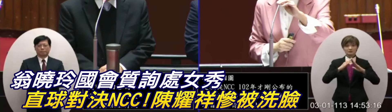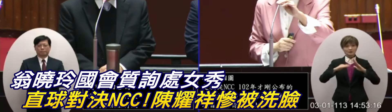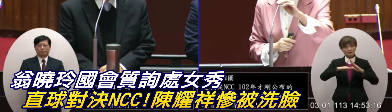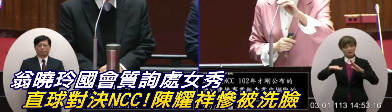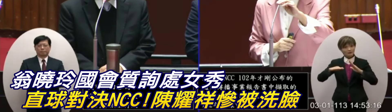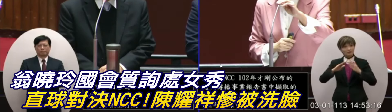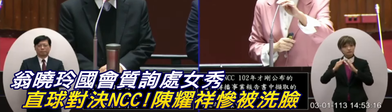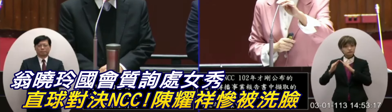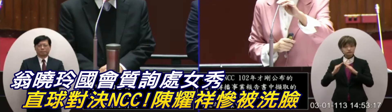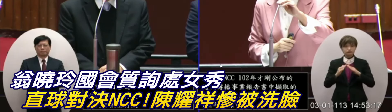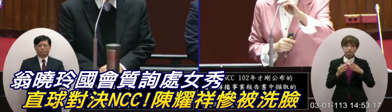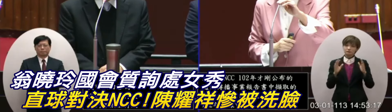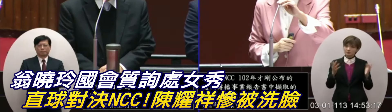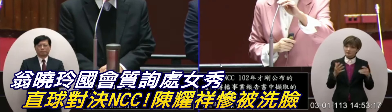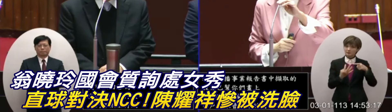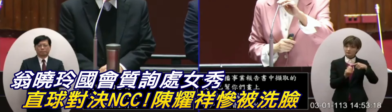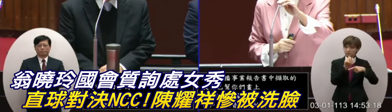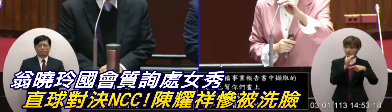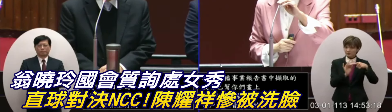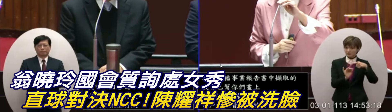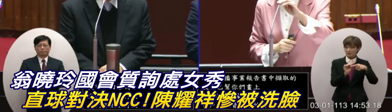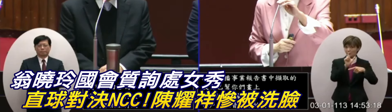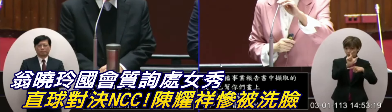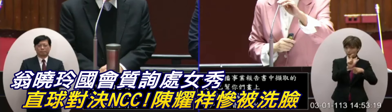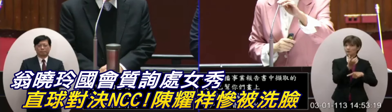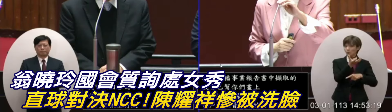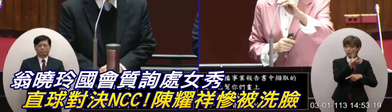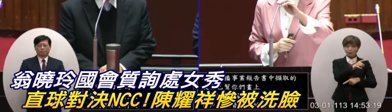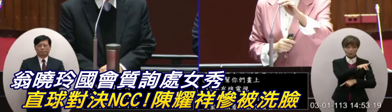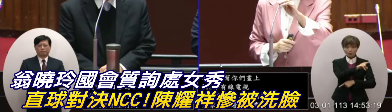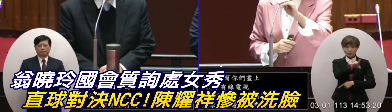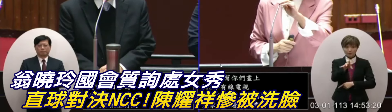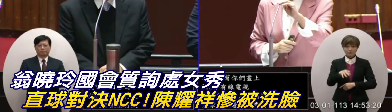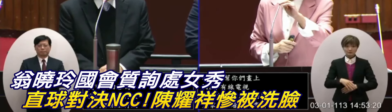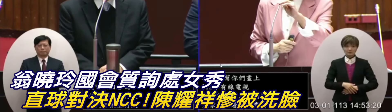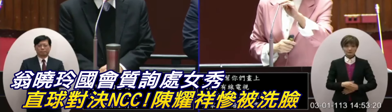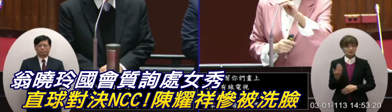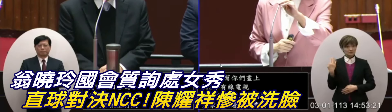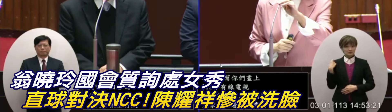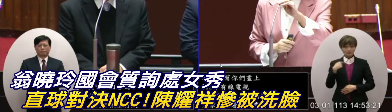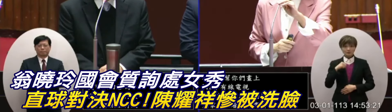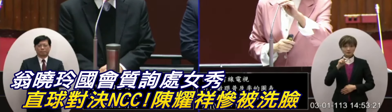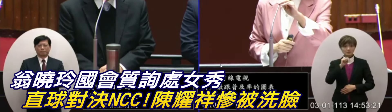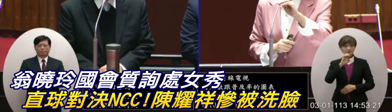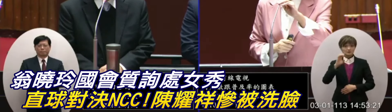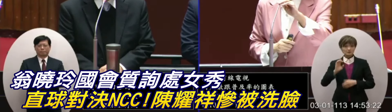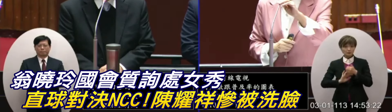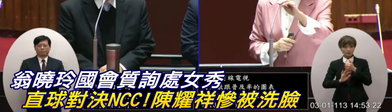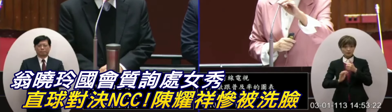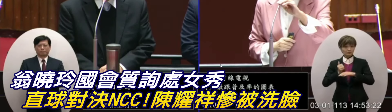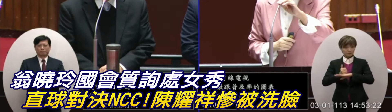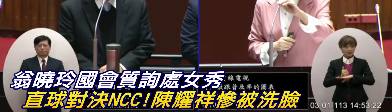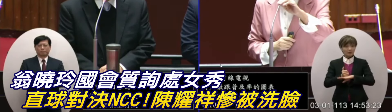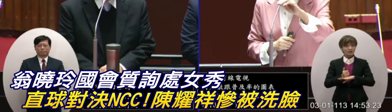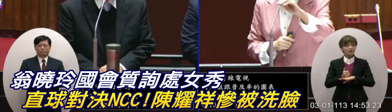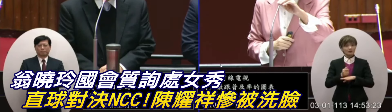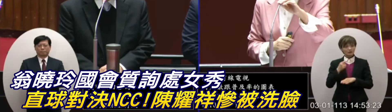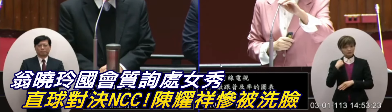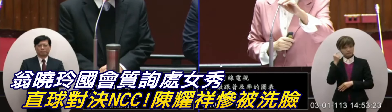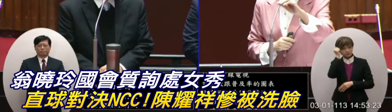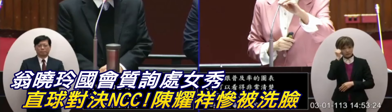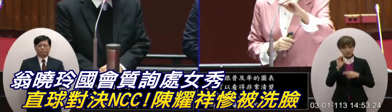率都还有高达60%，都还有60%。我记得我当 NCC 委员说，那个时候大概还有70%啊。那